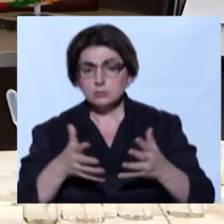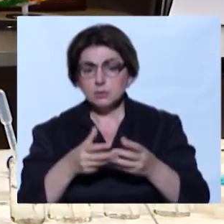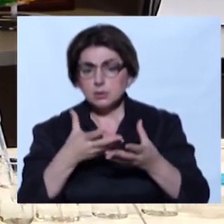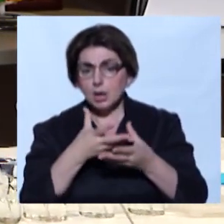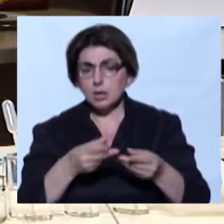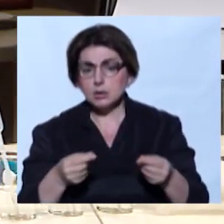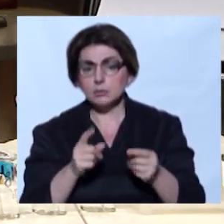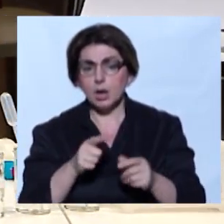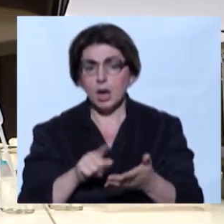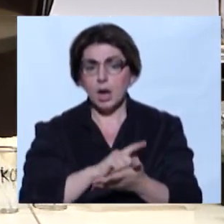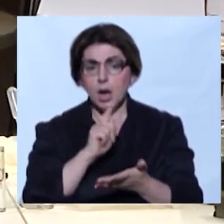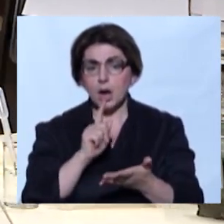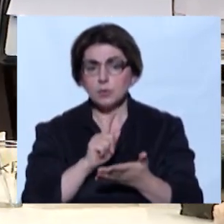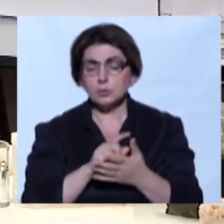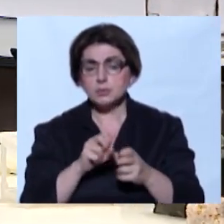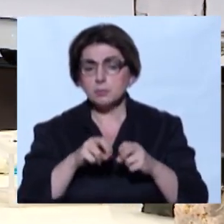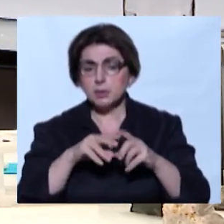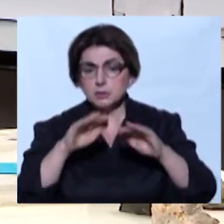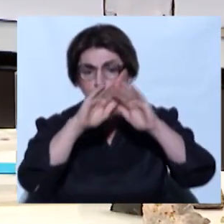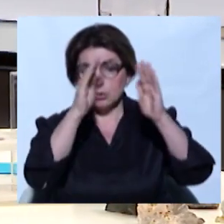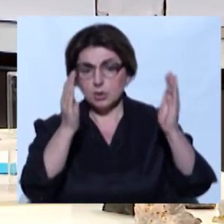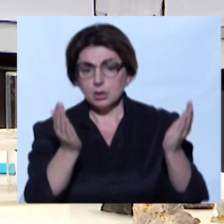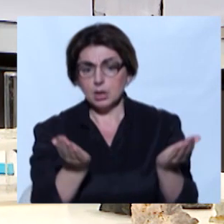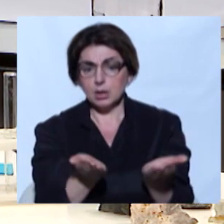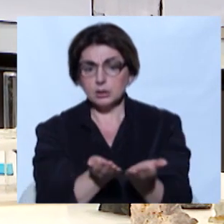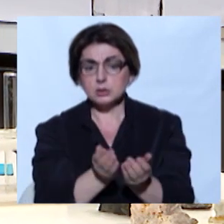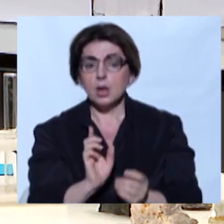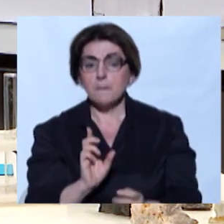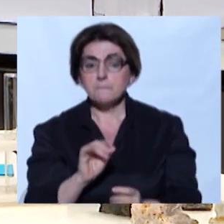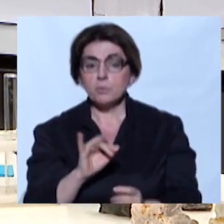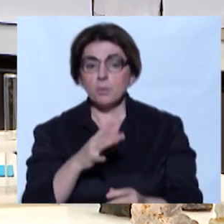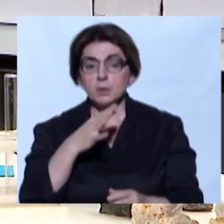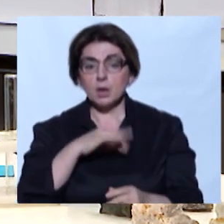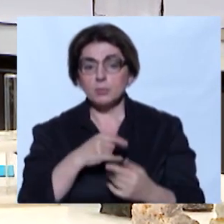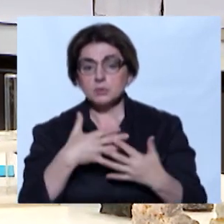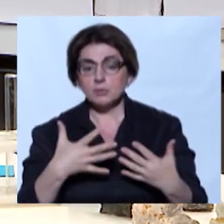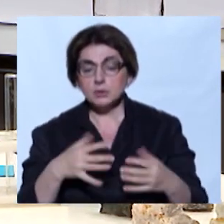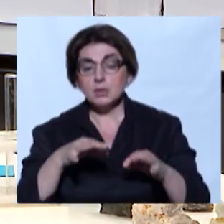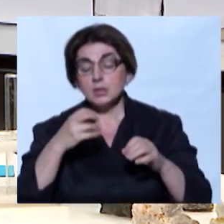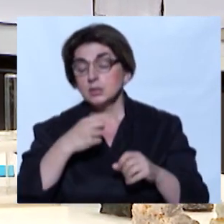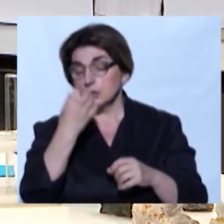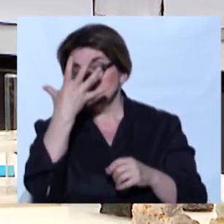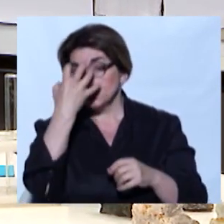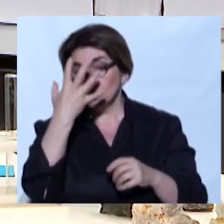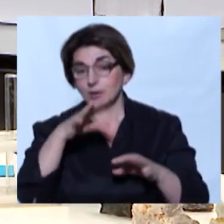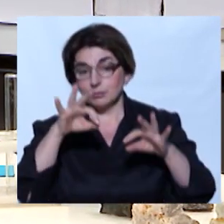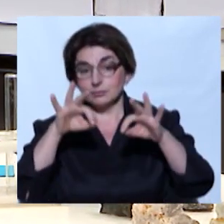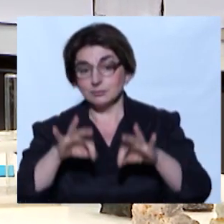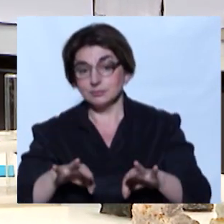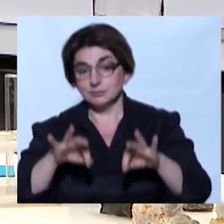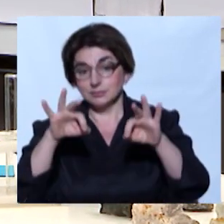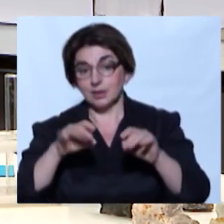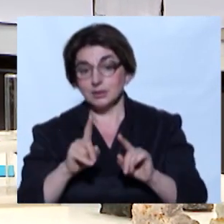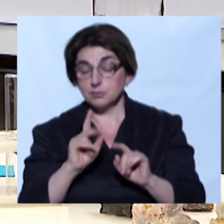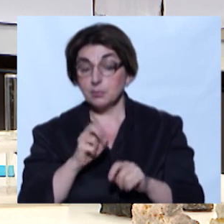ჩატარდეს აუცილებლად ამწოვ კარატაში. ასევე ბრომი გამოიყენება, ბრომის ნაერთები ფოტოგრაფიაში და თქვენ შეიძლება